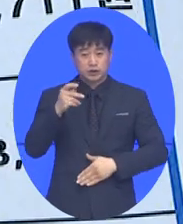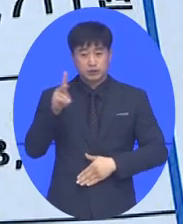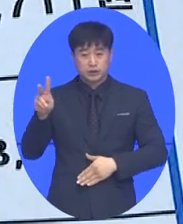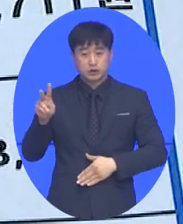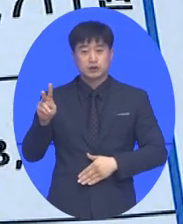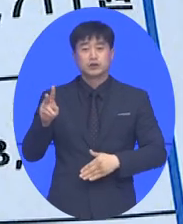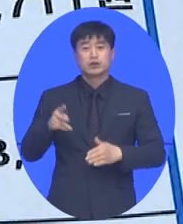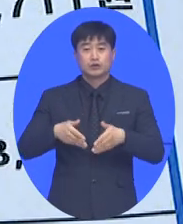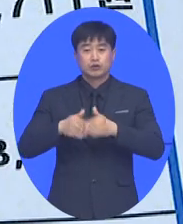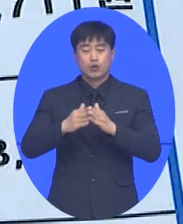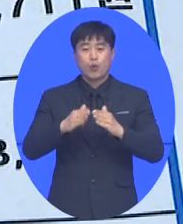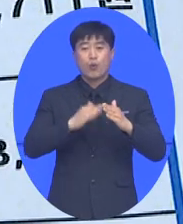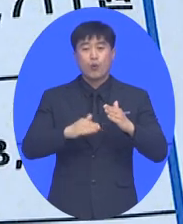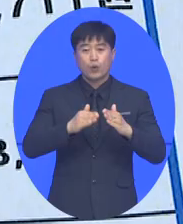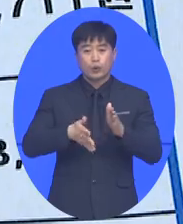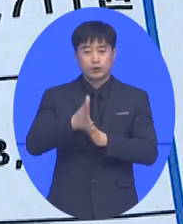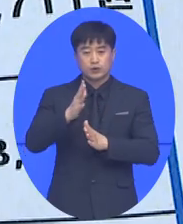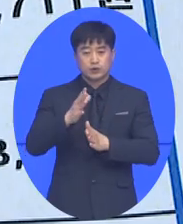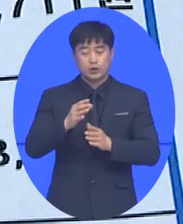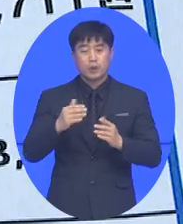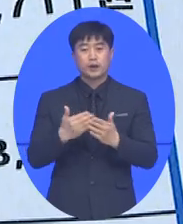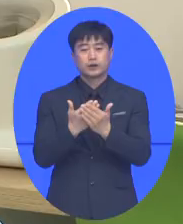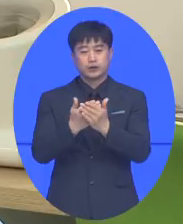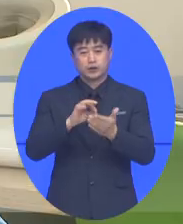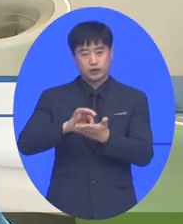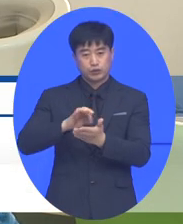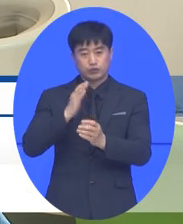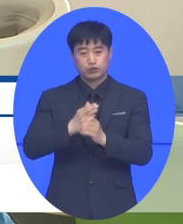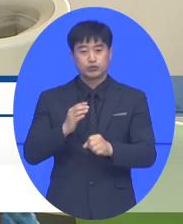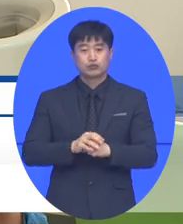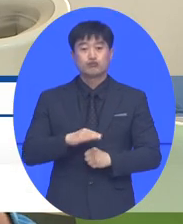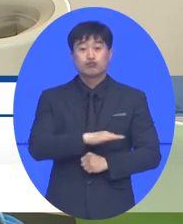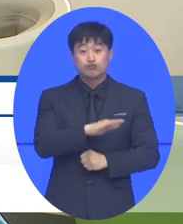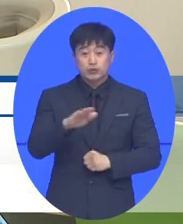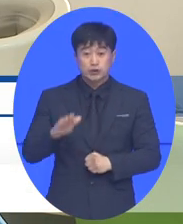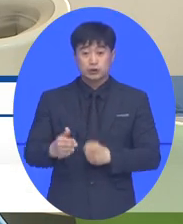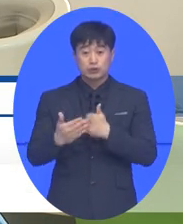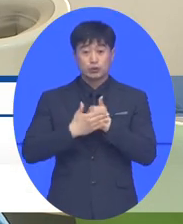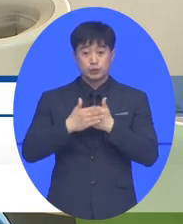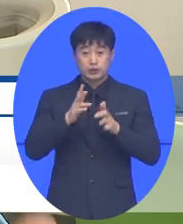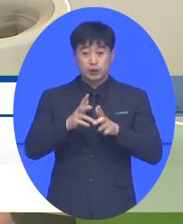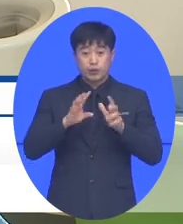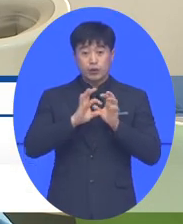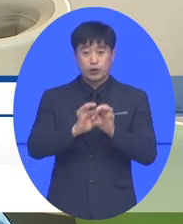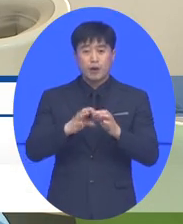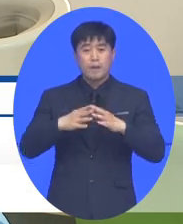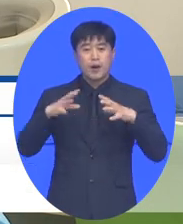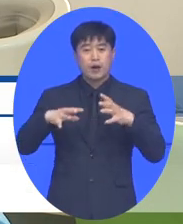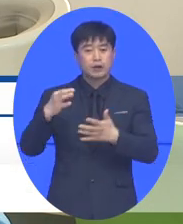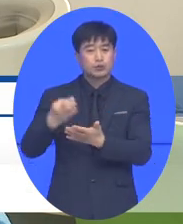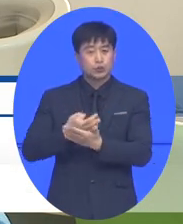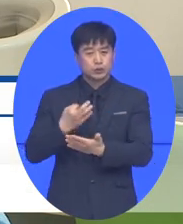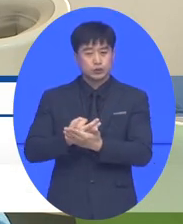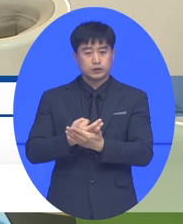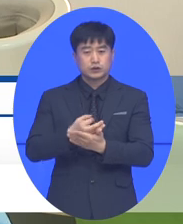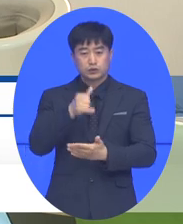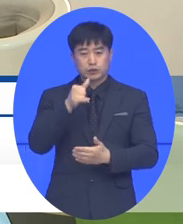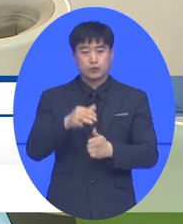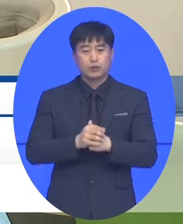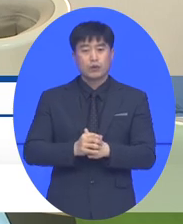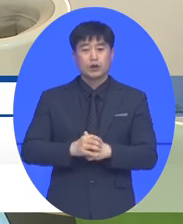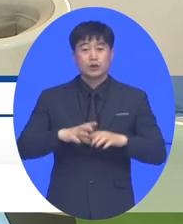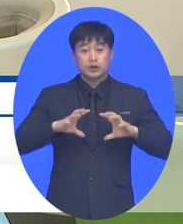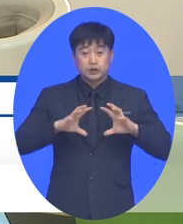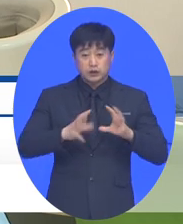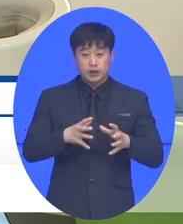등 마을 공동시설을 좋게 하는 데 씁니다. 저희들은 그 지원 사업을 통해서 마을의 소득 창출이 되고